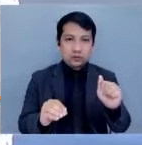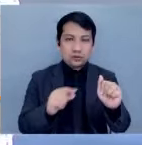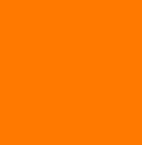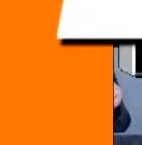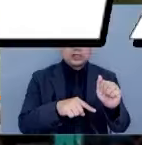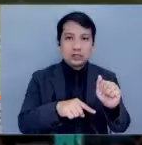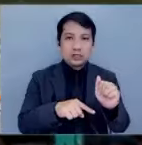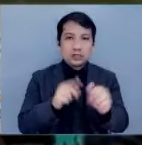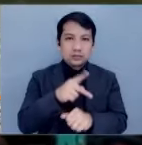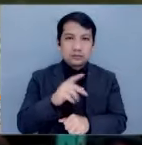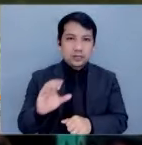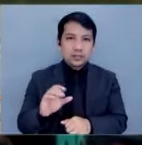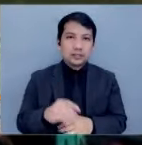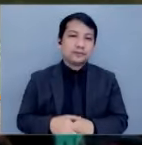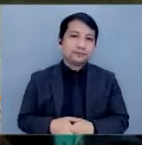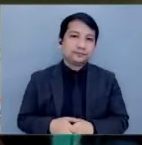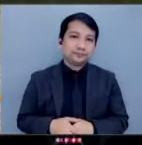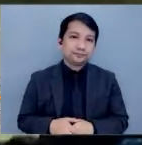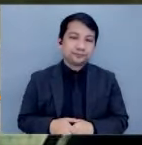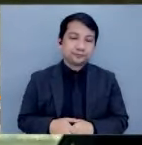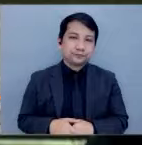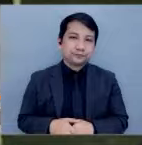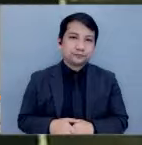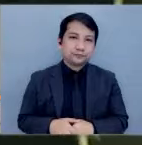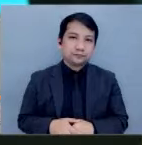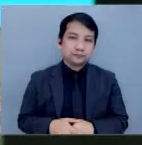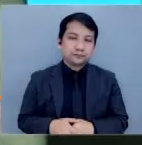Pasay. Hello po.